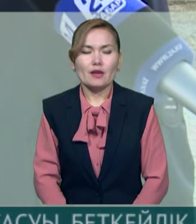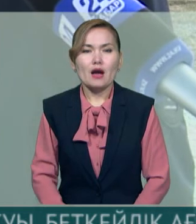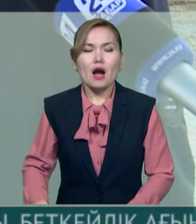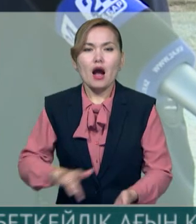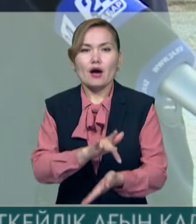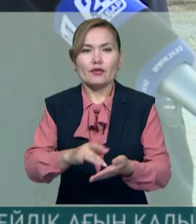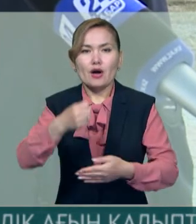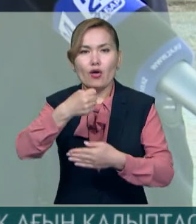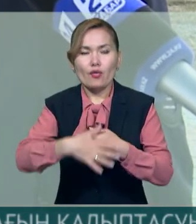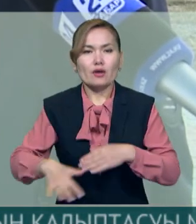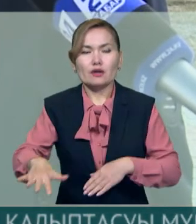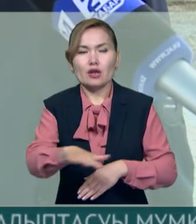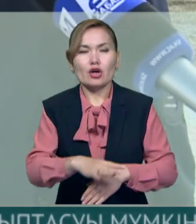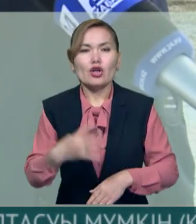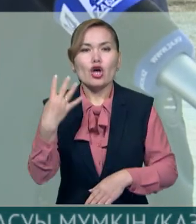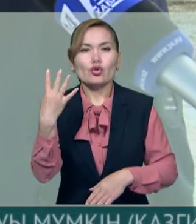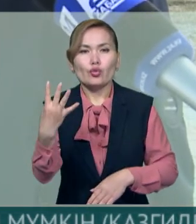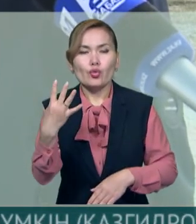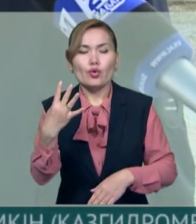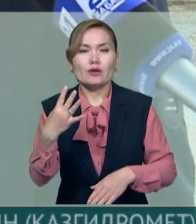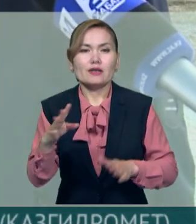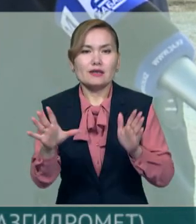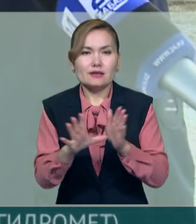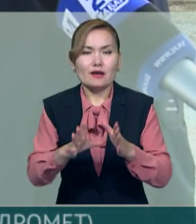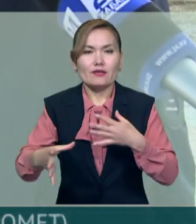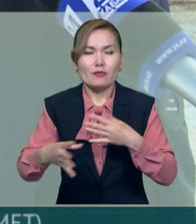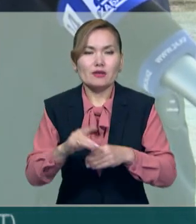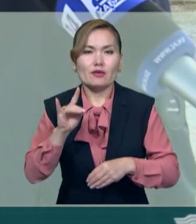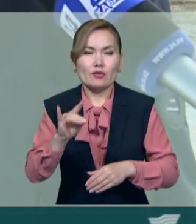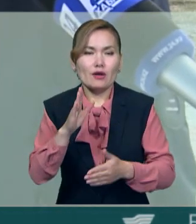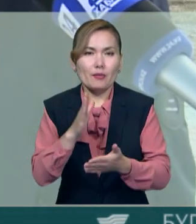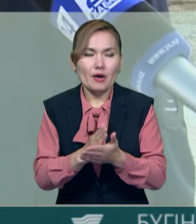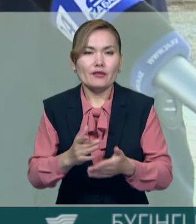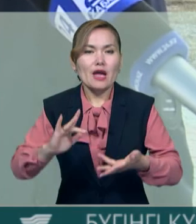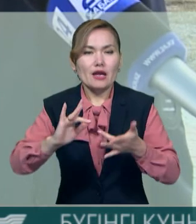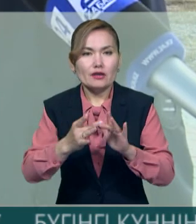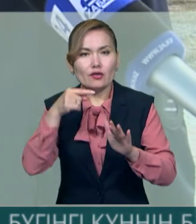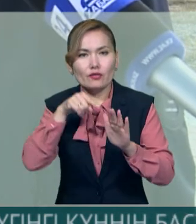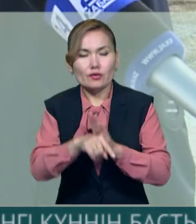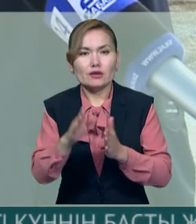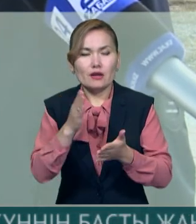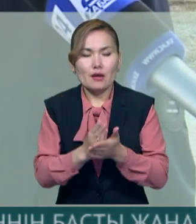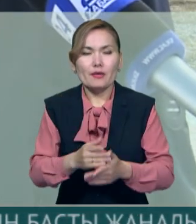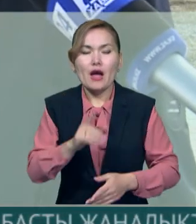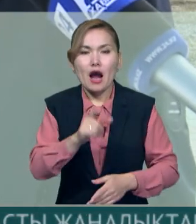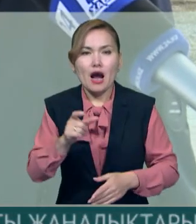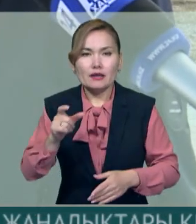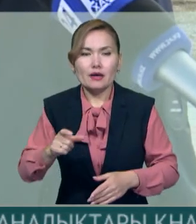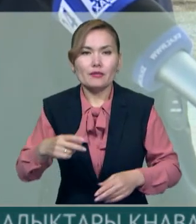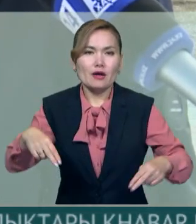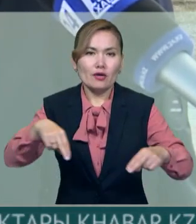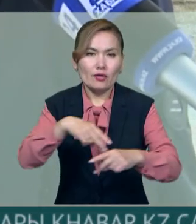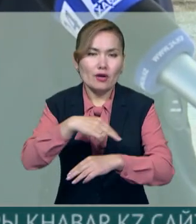Қаланың орталық алаңдарына 4 смарт орындық орнатылды. Олар тегін вайфайда таратады. Енді тұрғындар көшеде серуен деп қана қоймай,